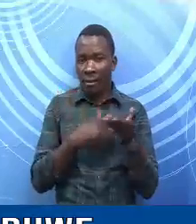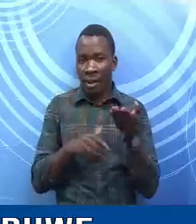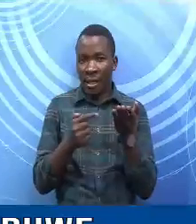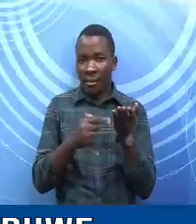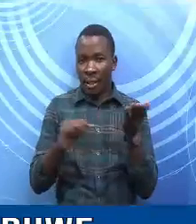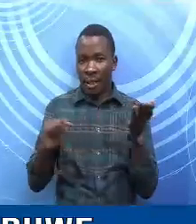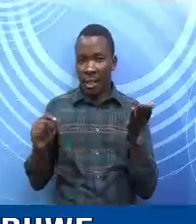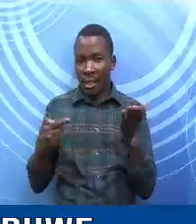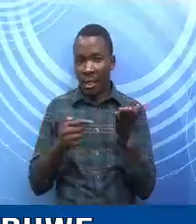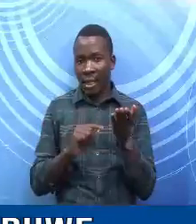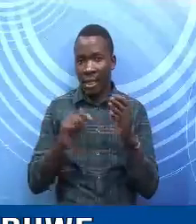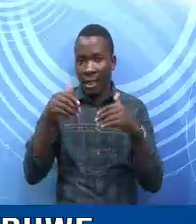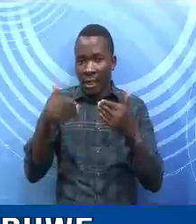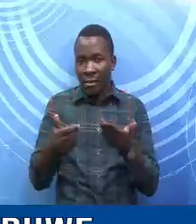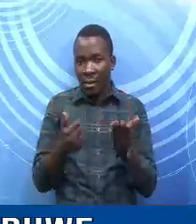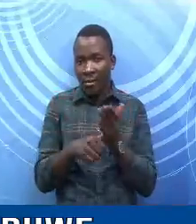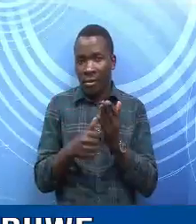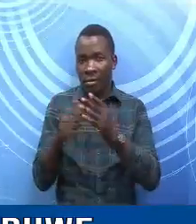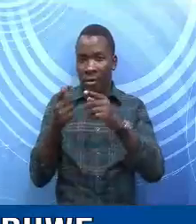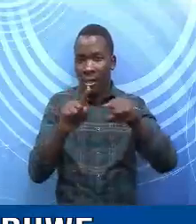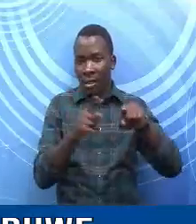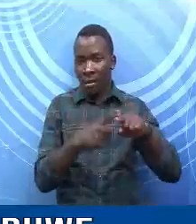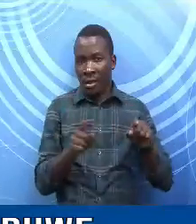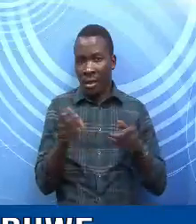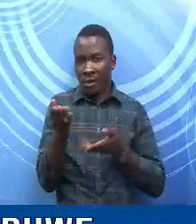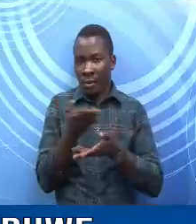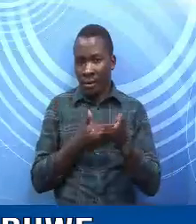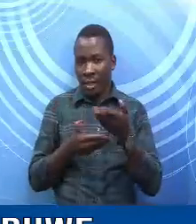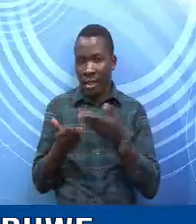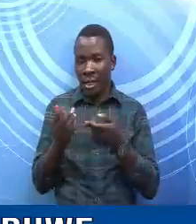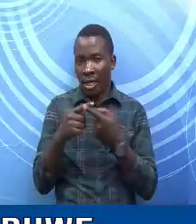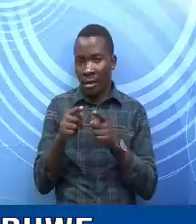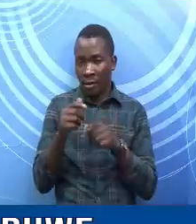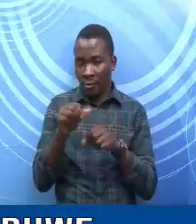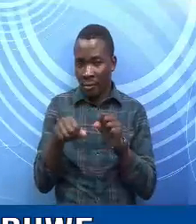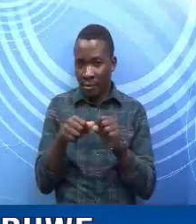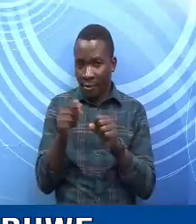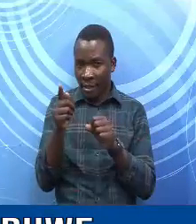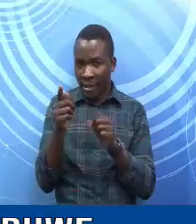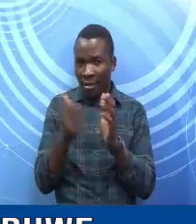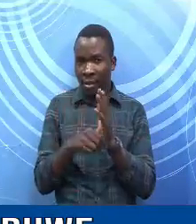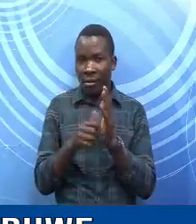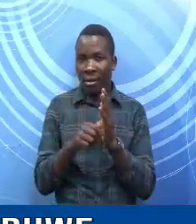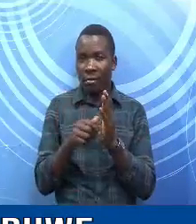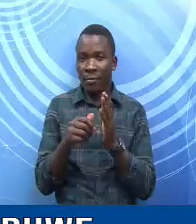ngibyo tukabiganira. Ariko ku icyo kibazo ntabwo kiraburirwa igisubizo.